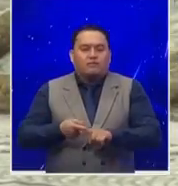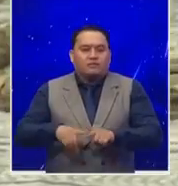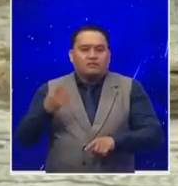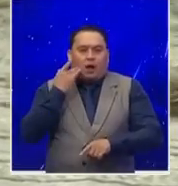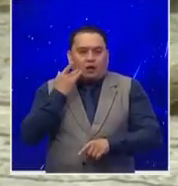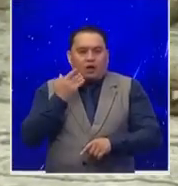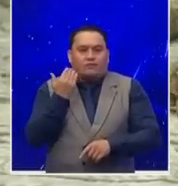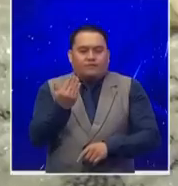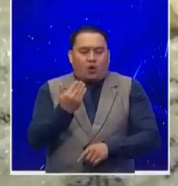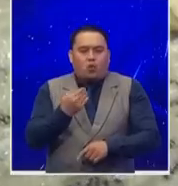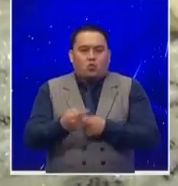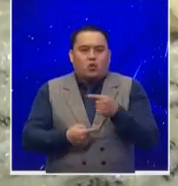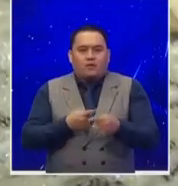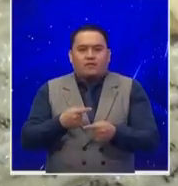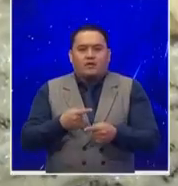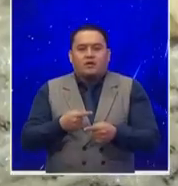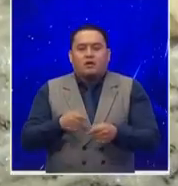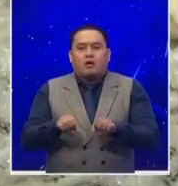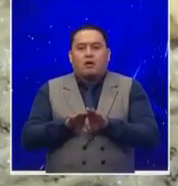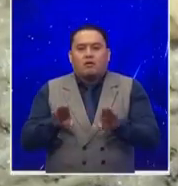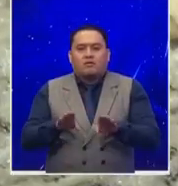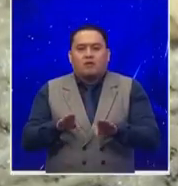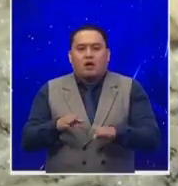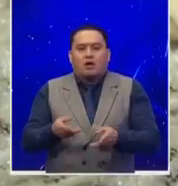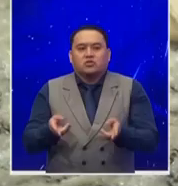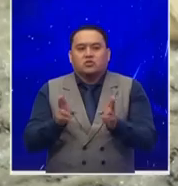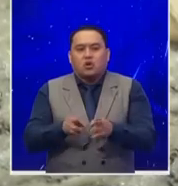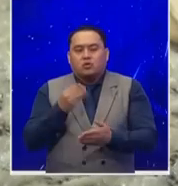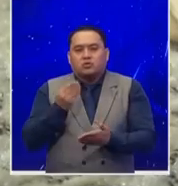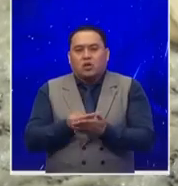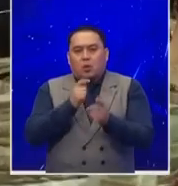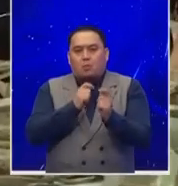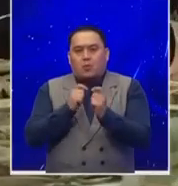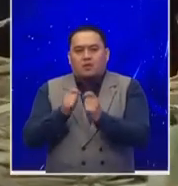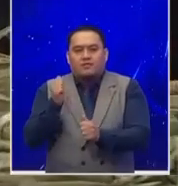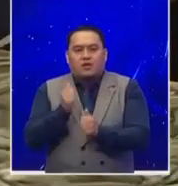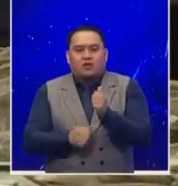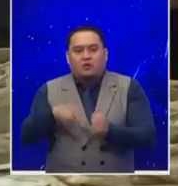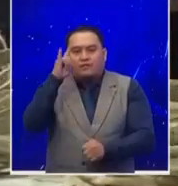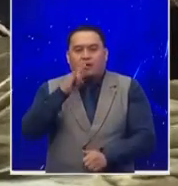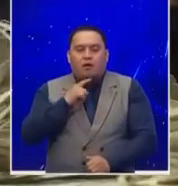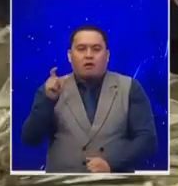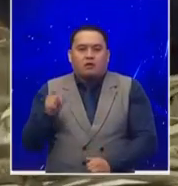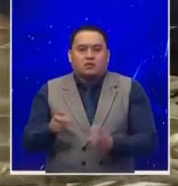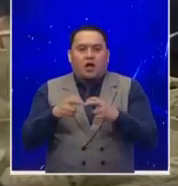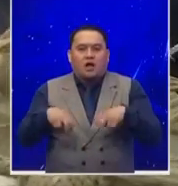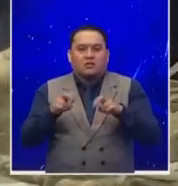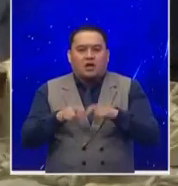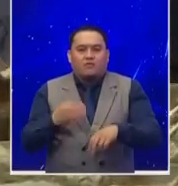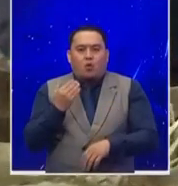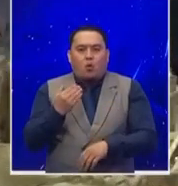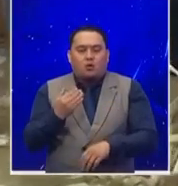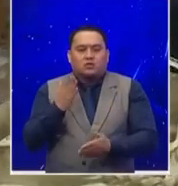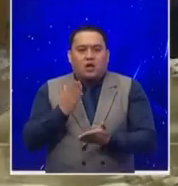быта наших предков и даже один из видов оружия. До сих пор она остается ценным подарком для каждого казаха. По исследованиям этнографов, у